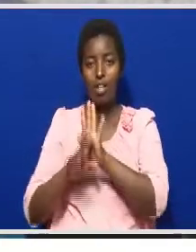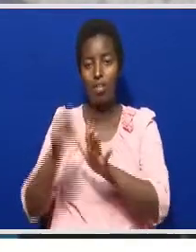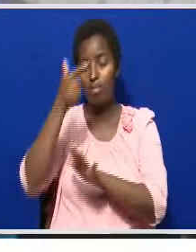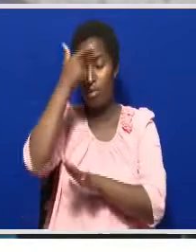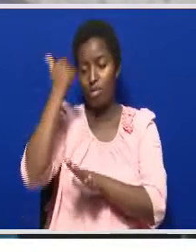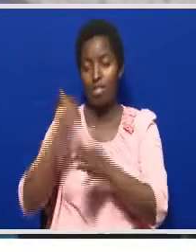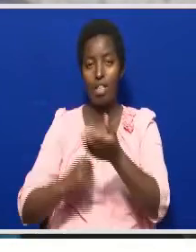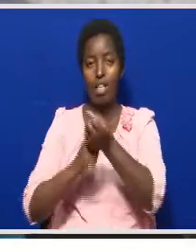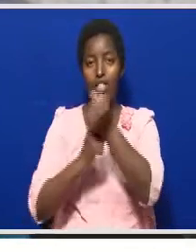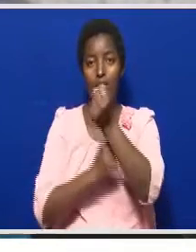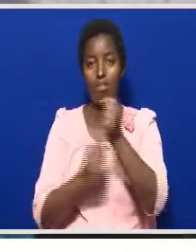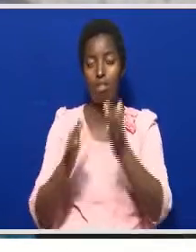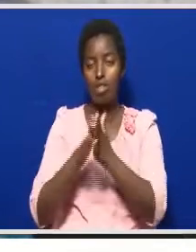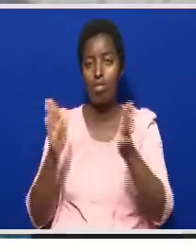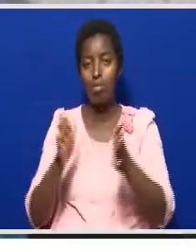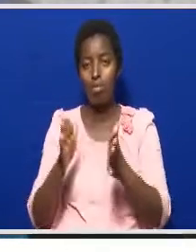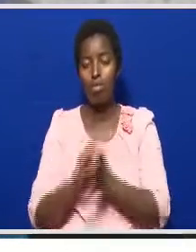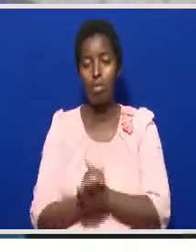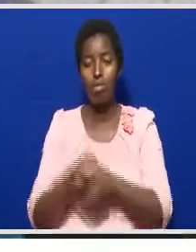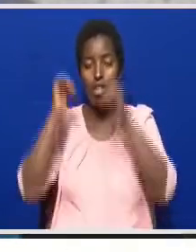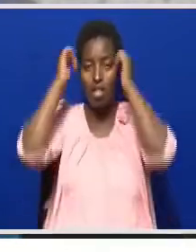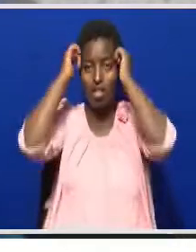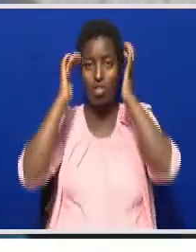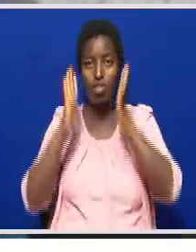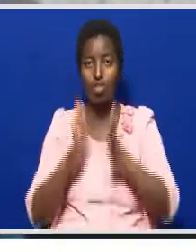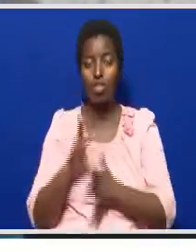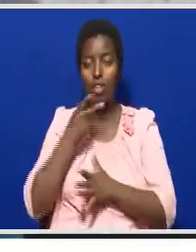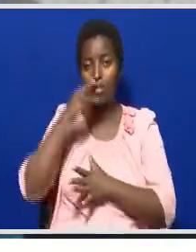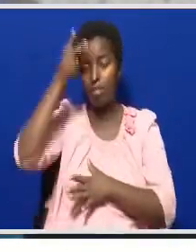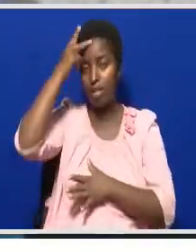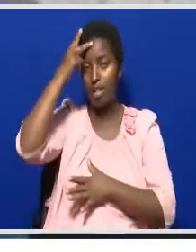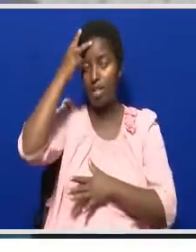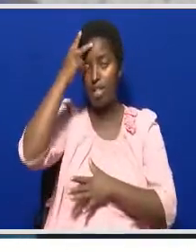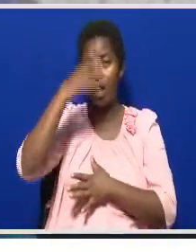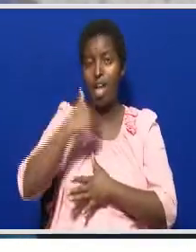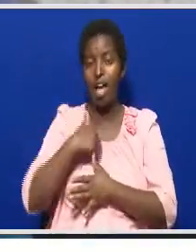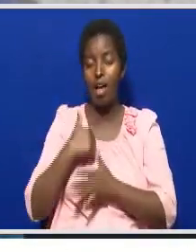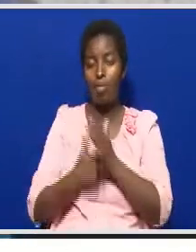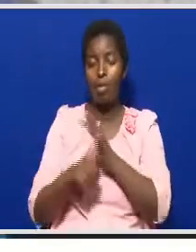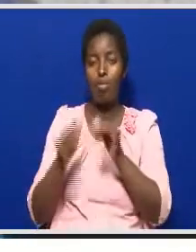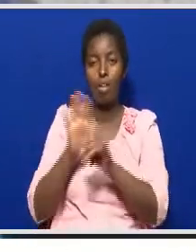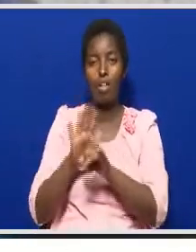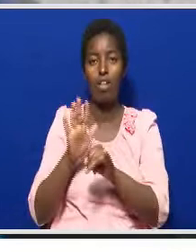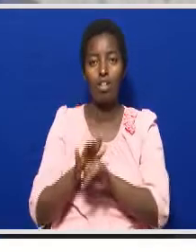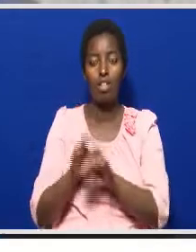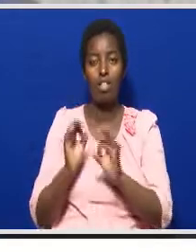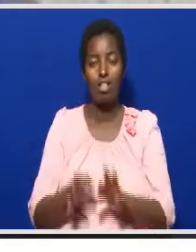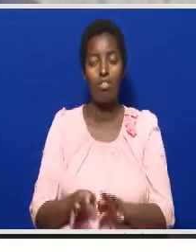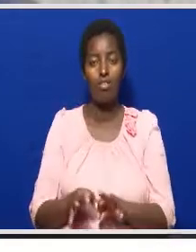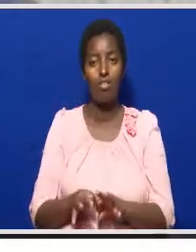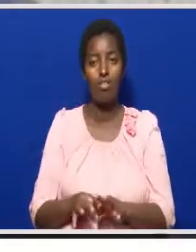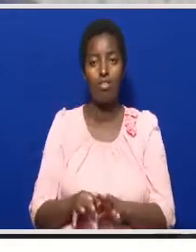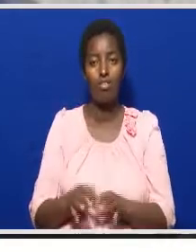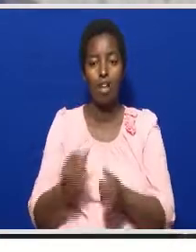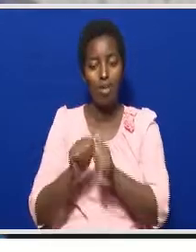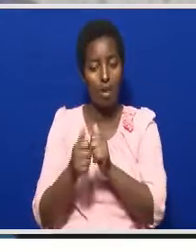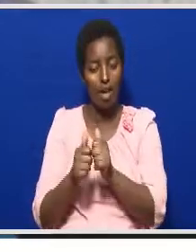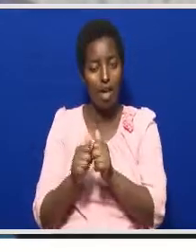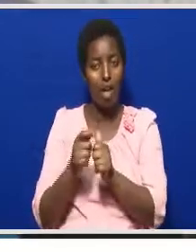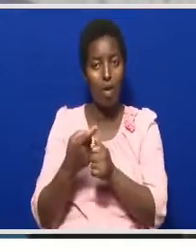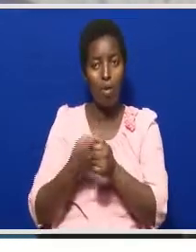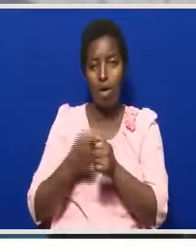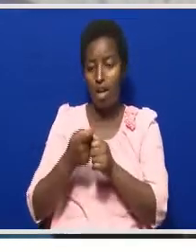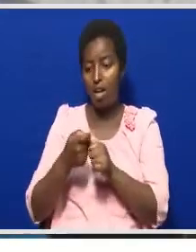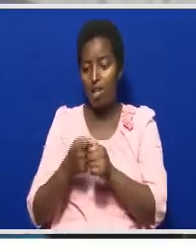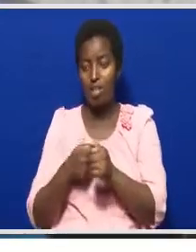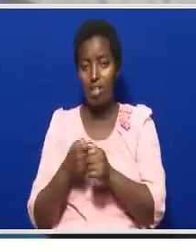amekuwa msaada, amesikia kilio cha wazazi kwa sababu tumepitia wakati mgumu. Kama ni mambo ya viazi hakuna, yani